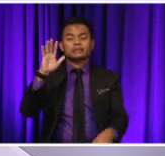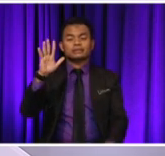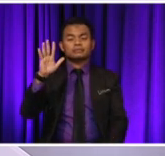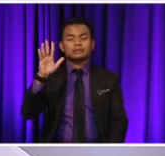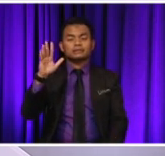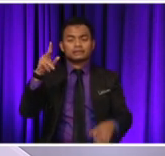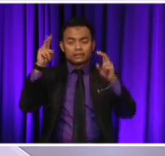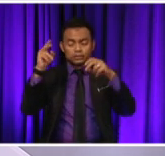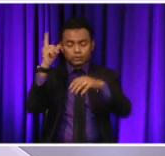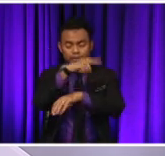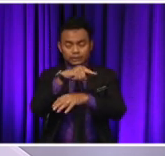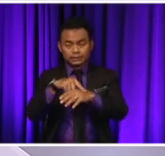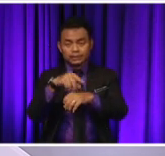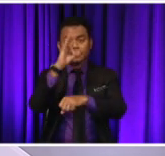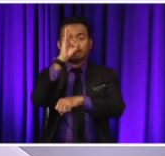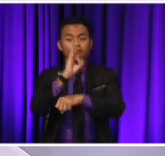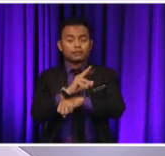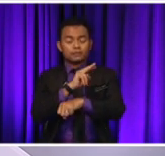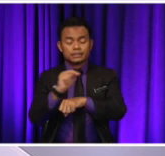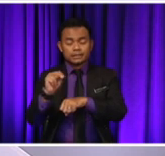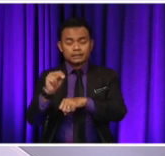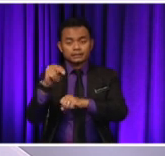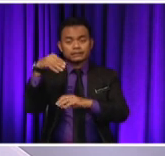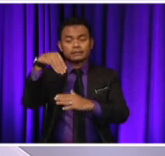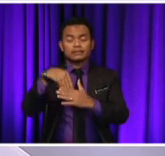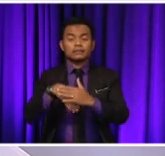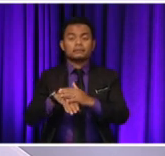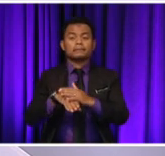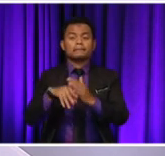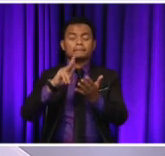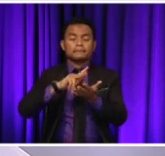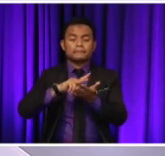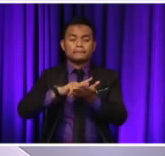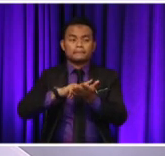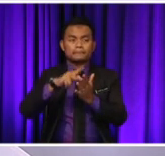sekarang ini kita tidak mengetahui lebih lanjut berkenaan dengan hubungan